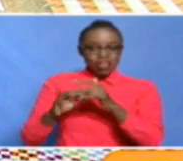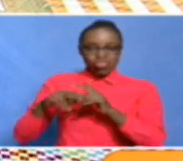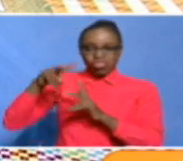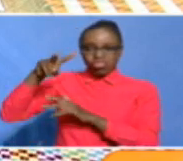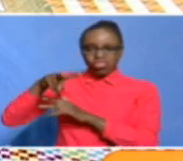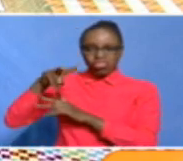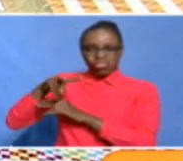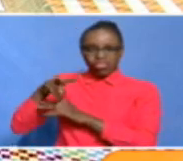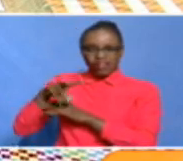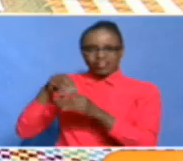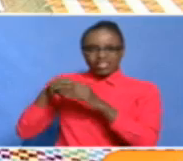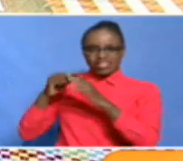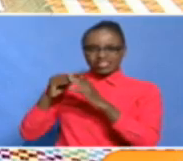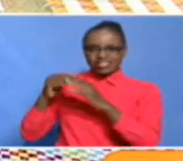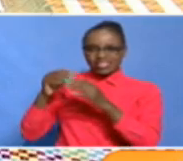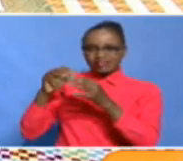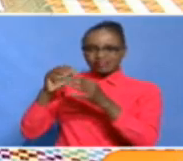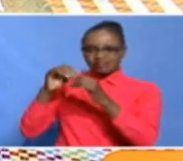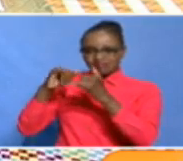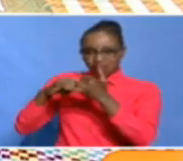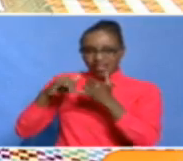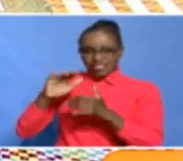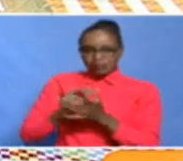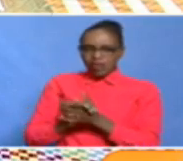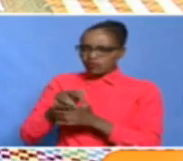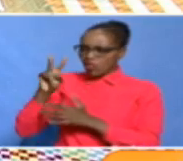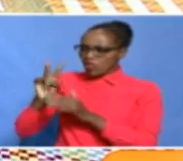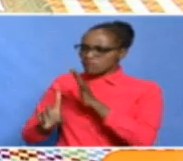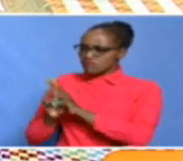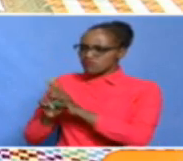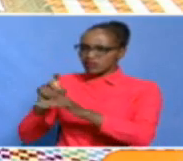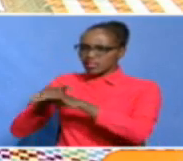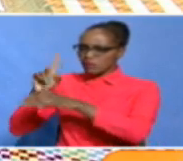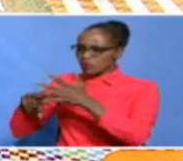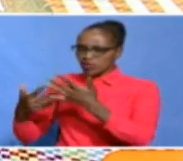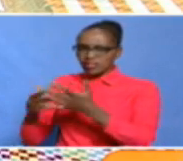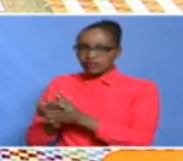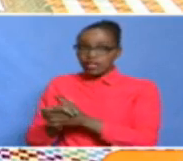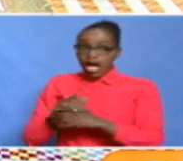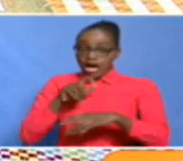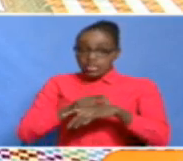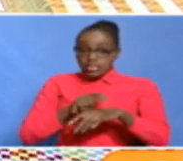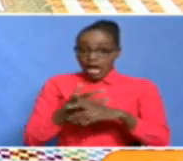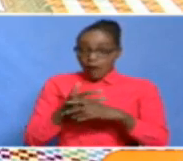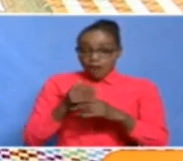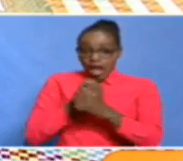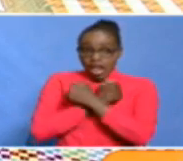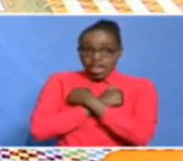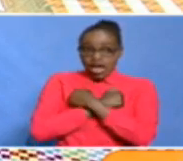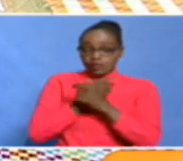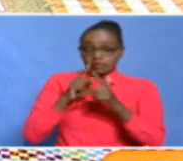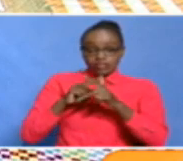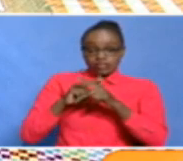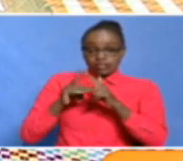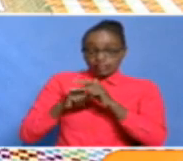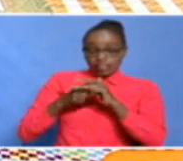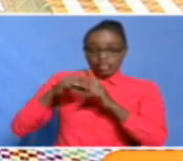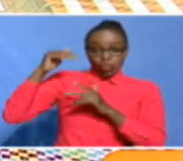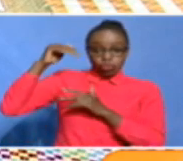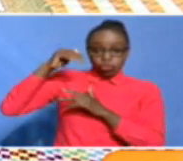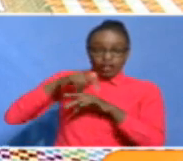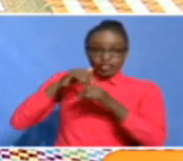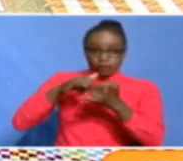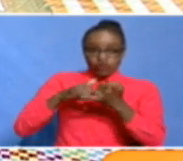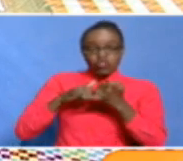dharau katika nyumba zao. Bi Msafwari, dharau hutokea wakati gani? Dharau inatokea tu wakati mapenzi yameanza kufifia. Maanake watu